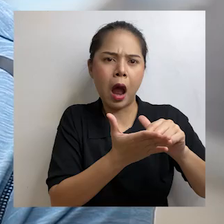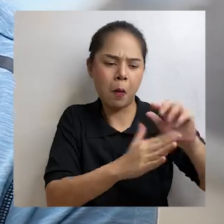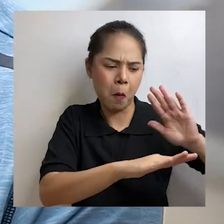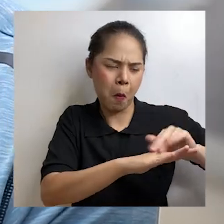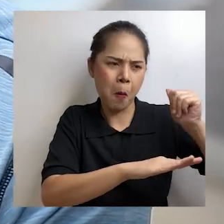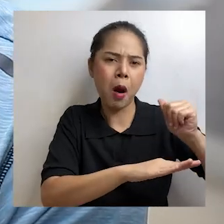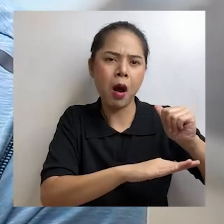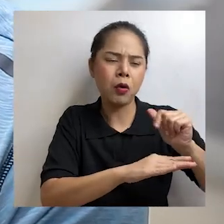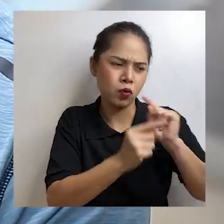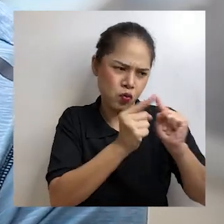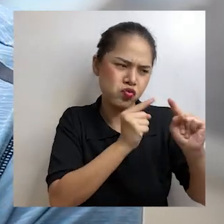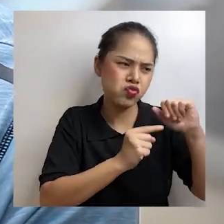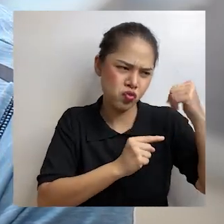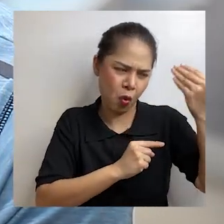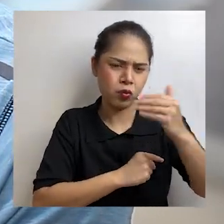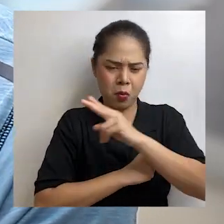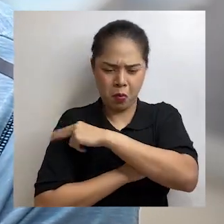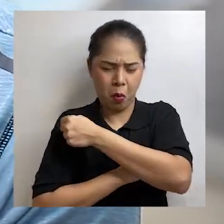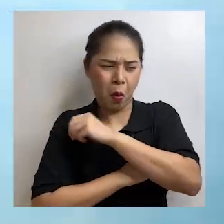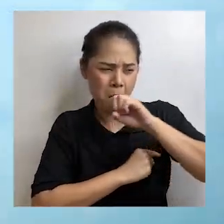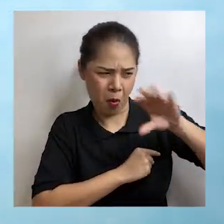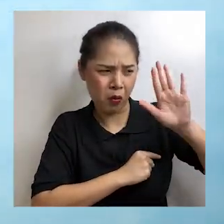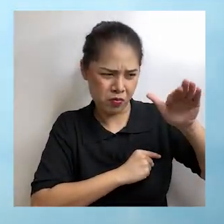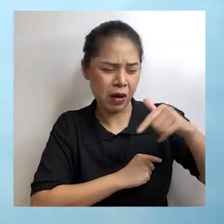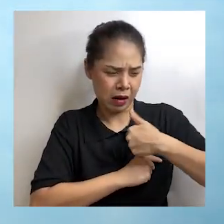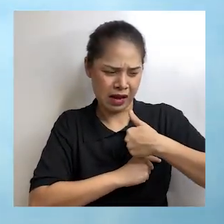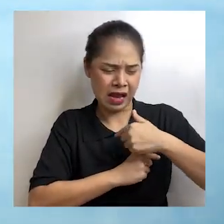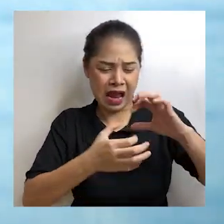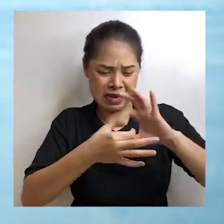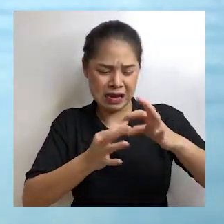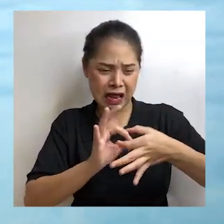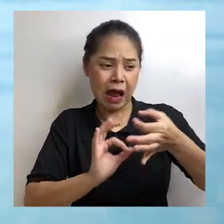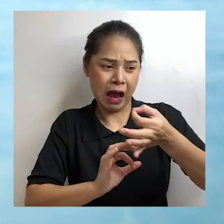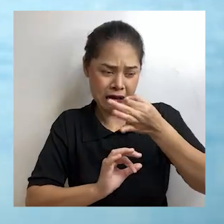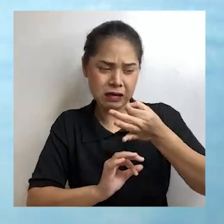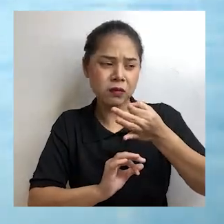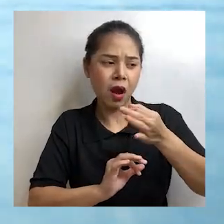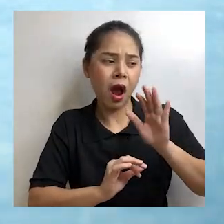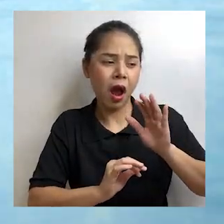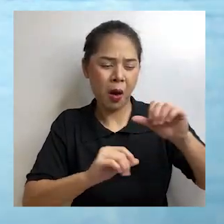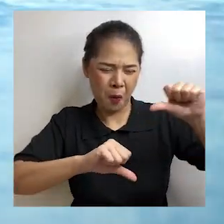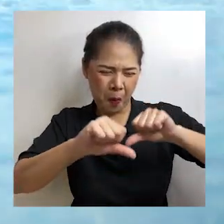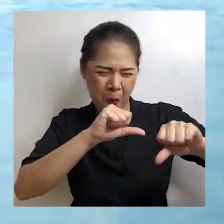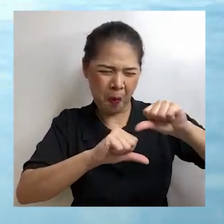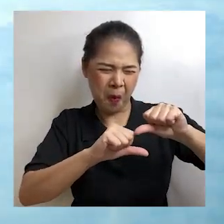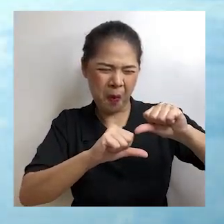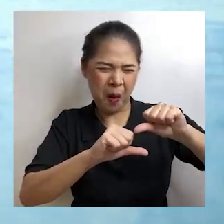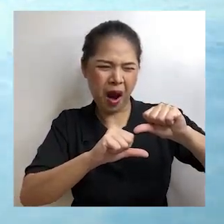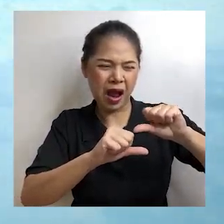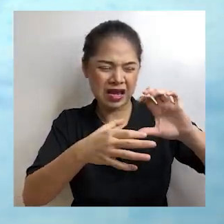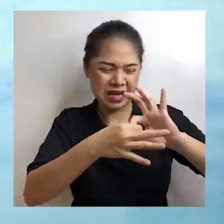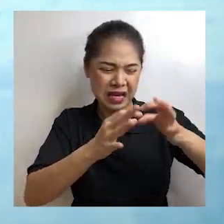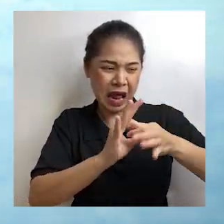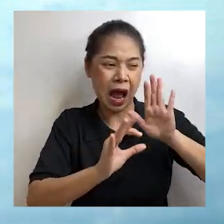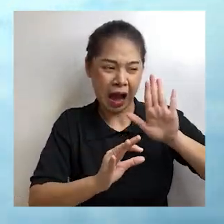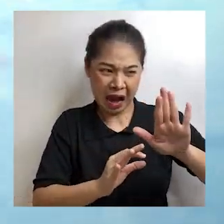จะรับยาเงี้ยผมจะบอกหมอว่าผมเป็นนักกีฬานะขอตัวยาที่ไม่มีสารต้องห้ามทางการกีฬาได้ไหมหม